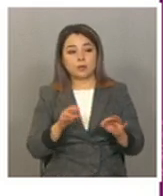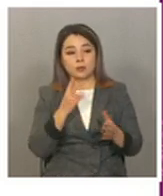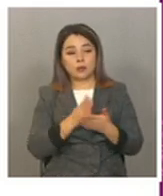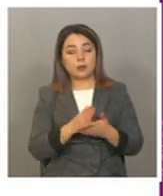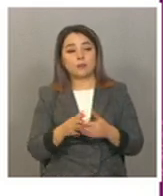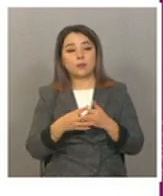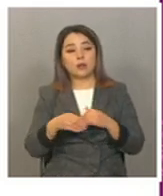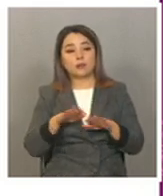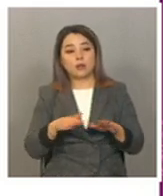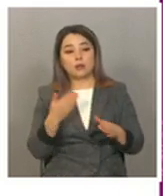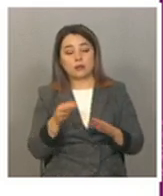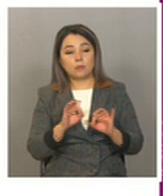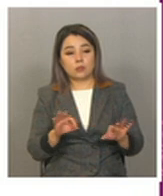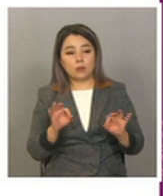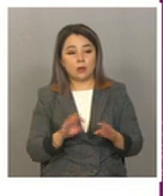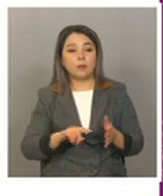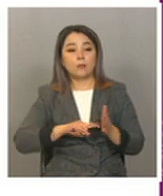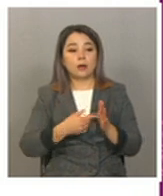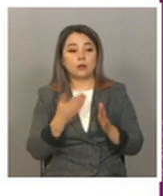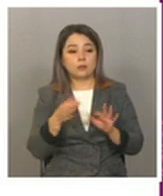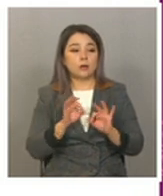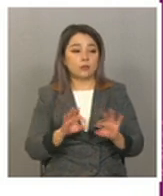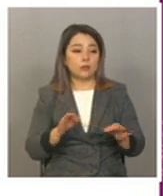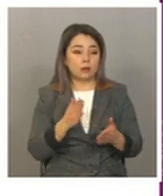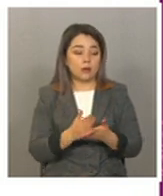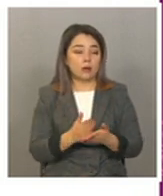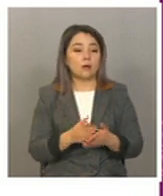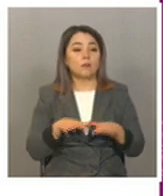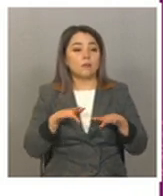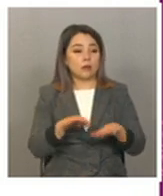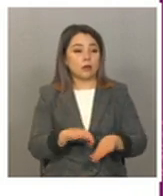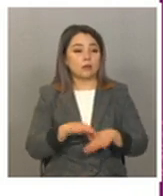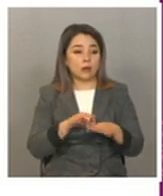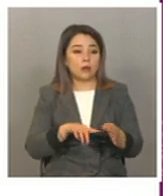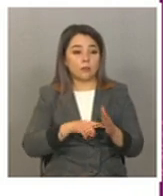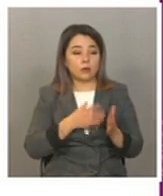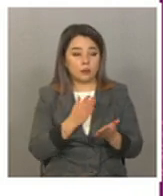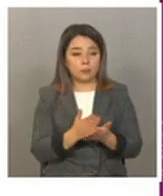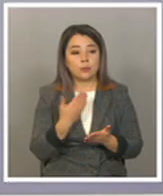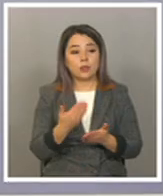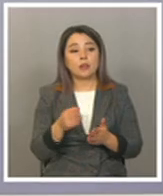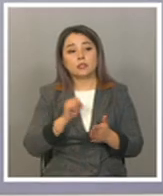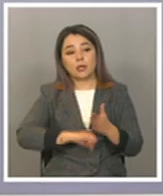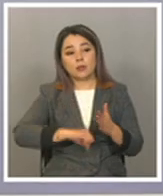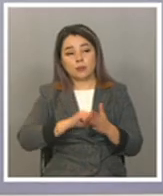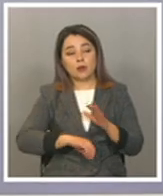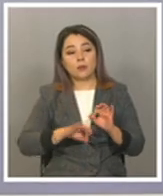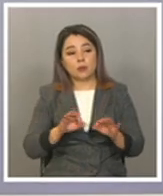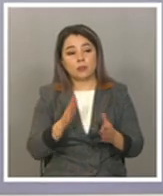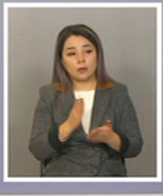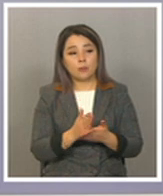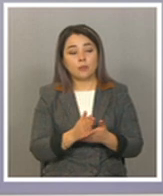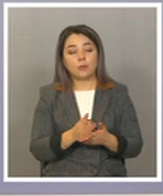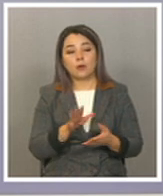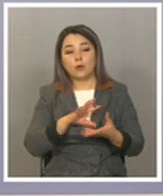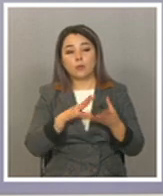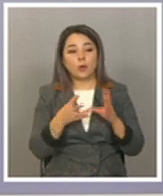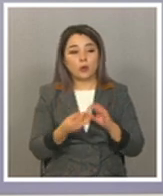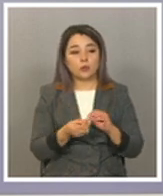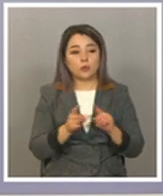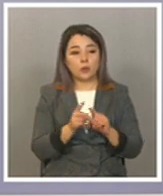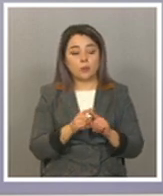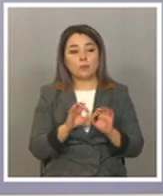мекен пысықтауыш, мақсат пысықтауыш, амал пысықтауыш, себеп пысықтауыш, мөлшер